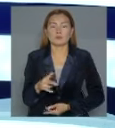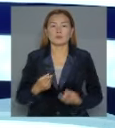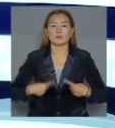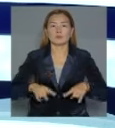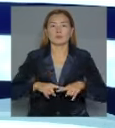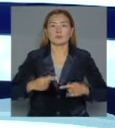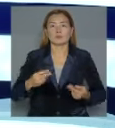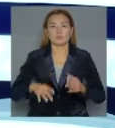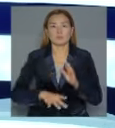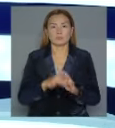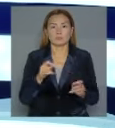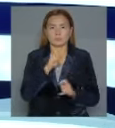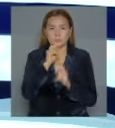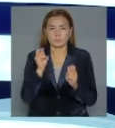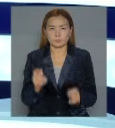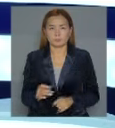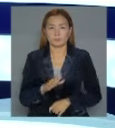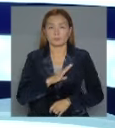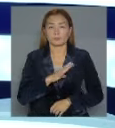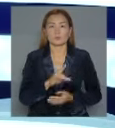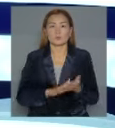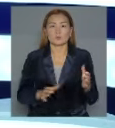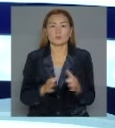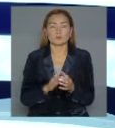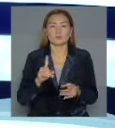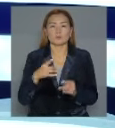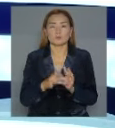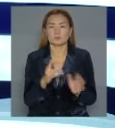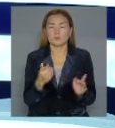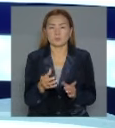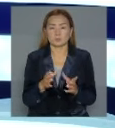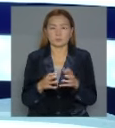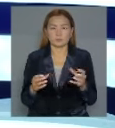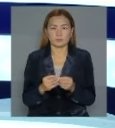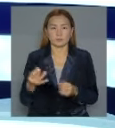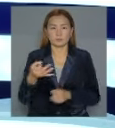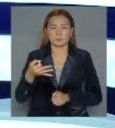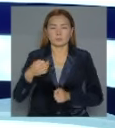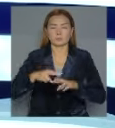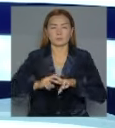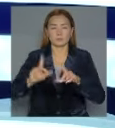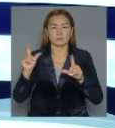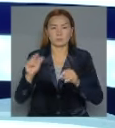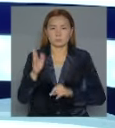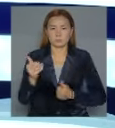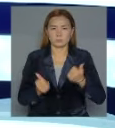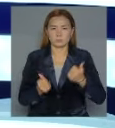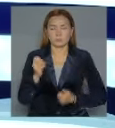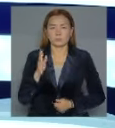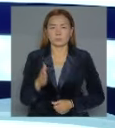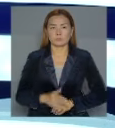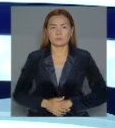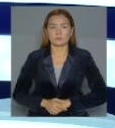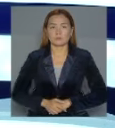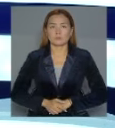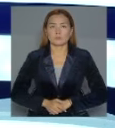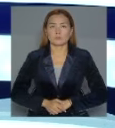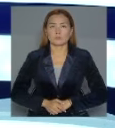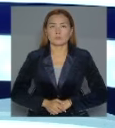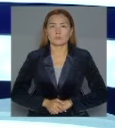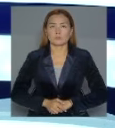филармонияда лауреат иелерін марапаттау рәсімі өтті. Енді топтан озар шыққан бір отбасы республикалық байқауда өңір намысын қорғайды. Толығырақ